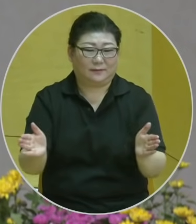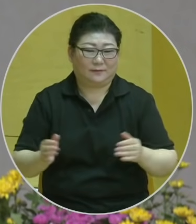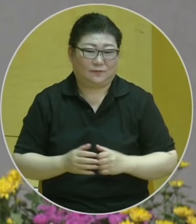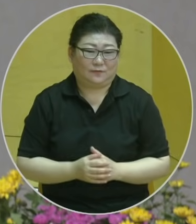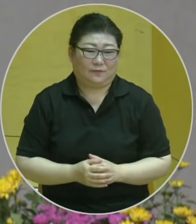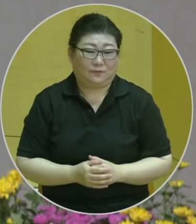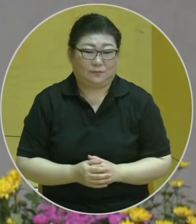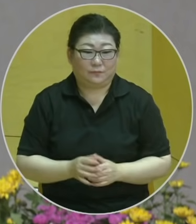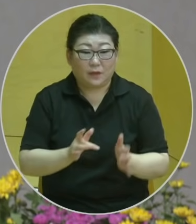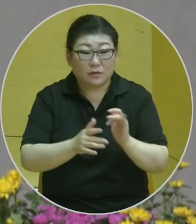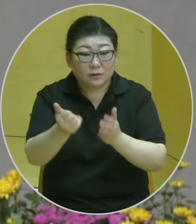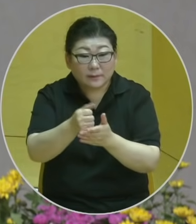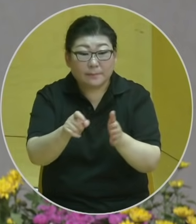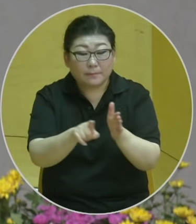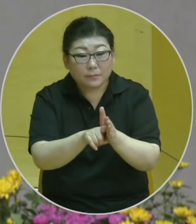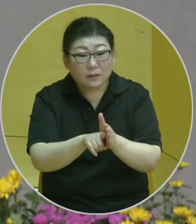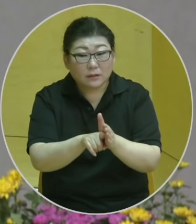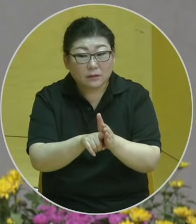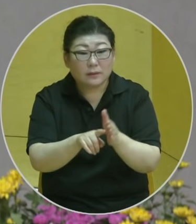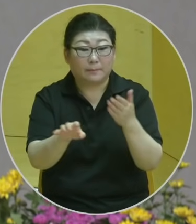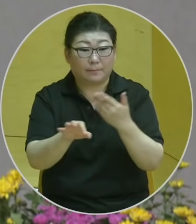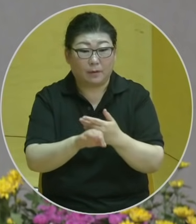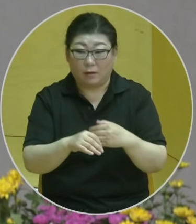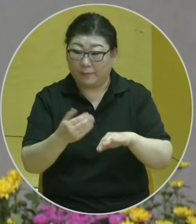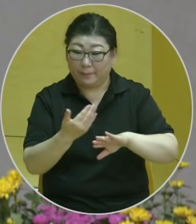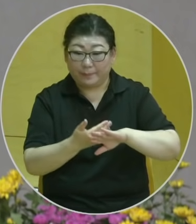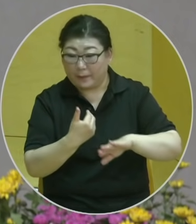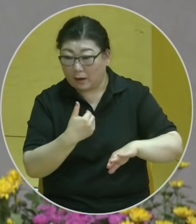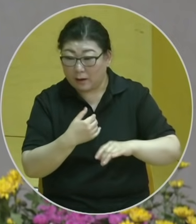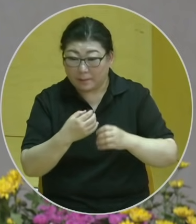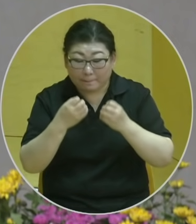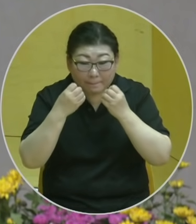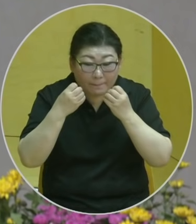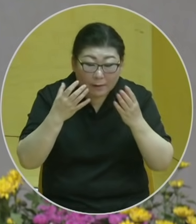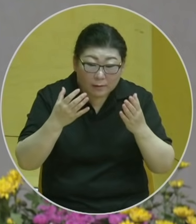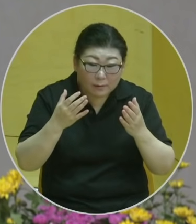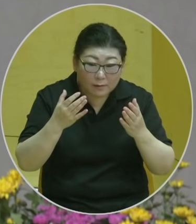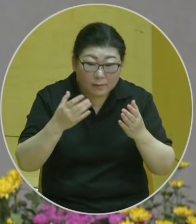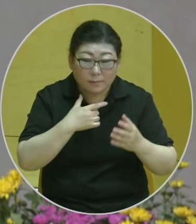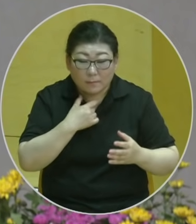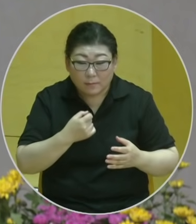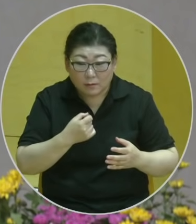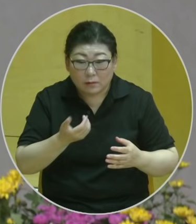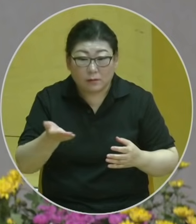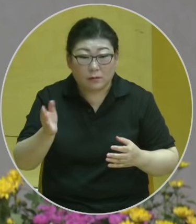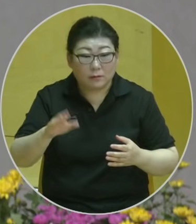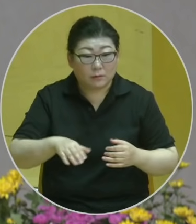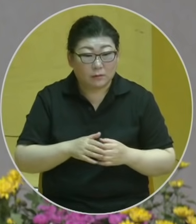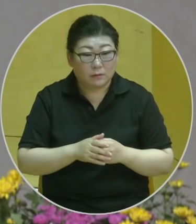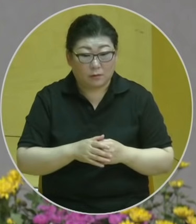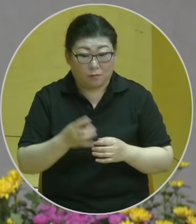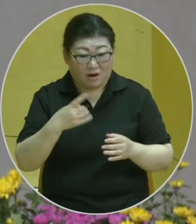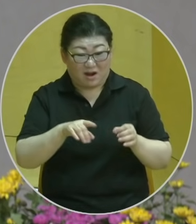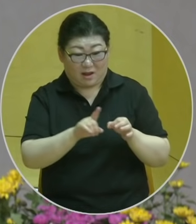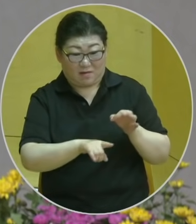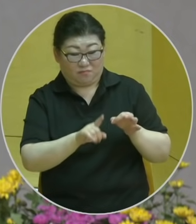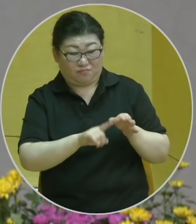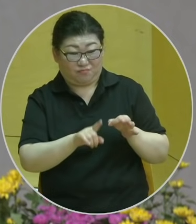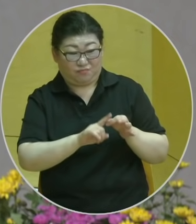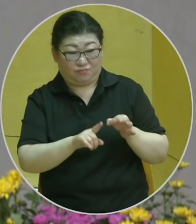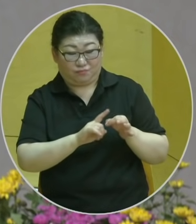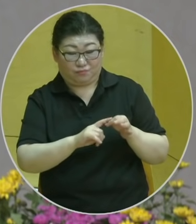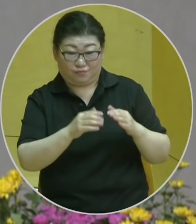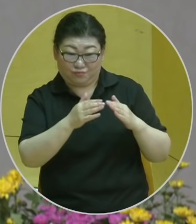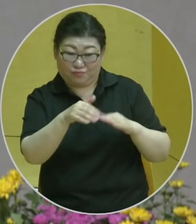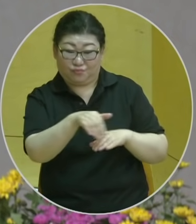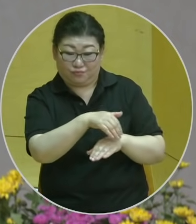근데 예수를 믿고 나면 뭔가 달라질 줄 알았는데 별로 달라지는 것이 그렇게 없습니다. 그냥 불심을 가지고 불공들인 그 마음을 가지고 교회